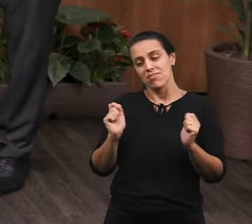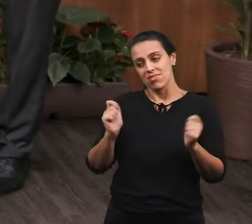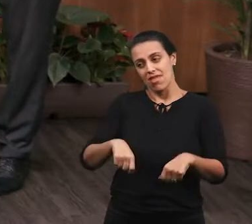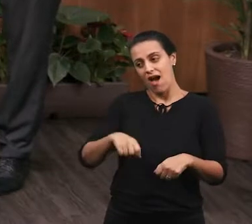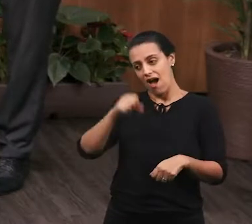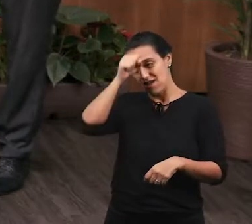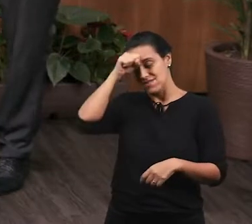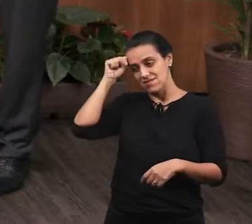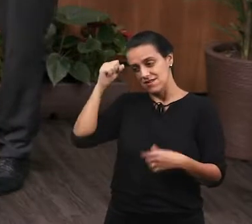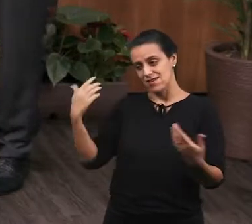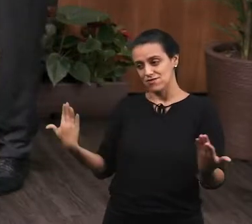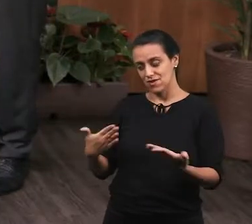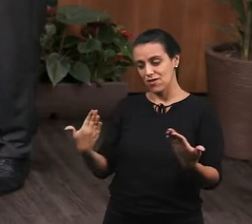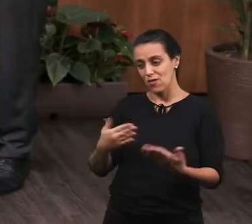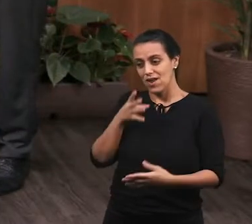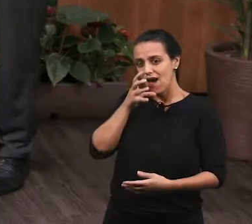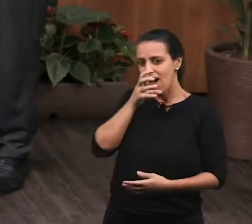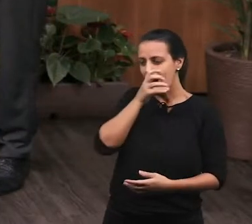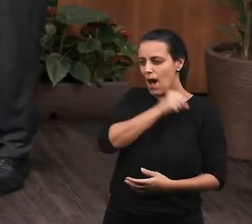можем